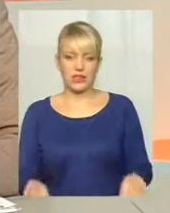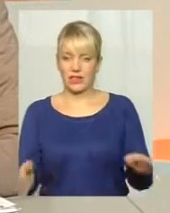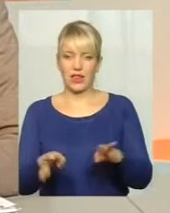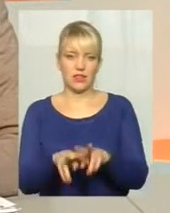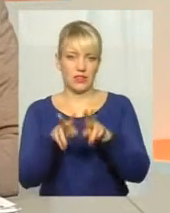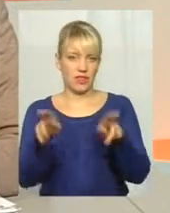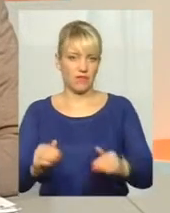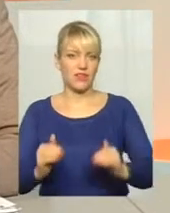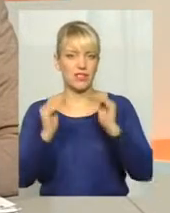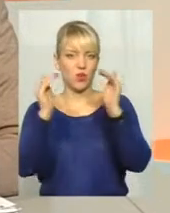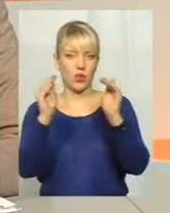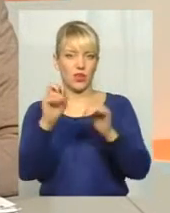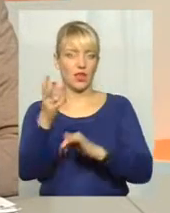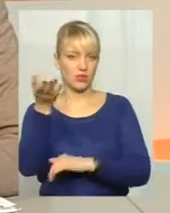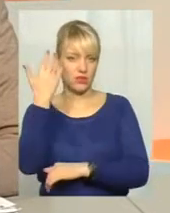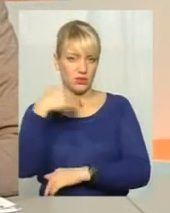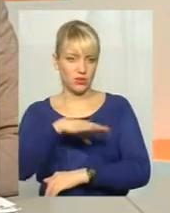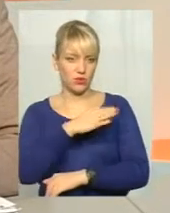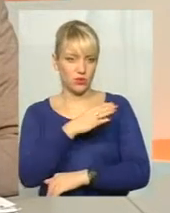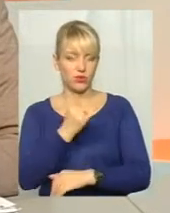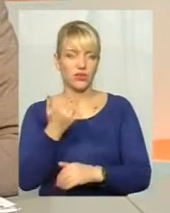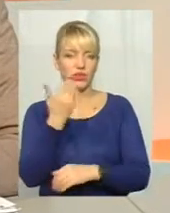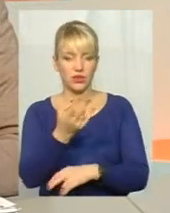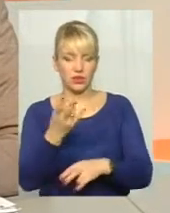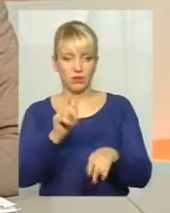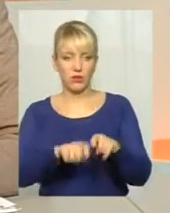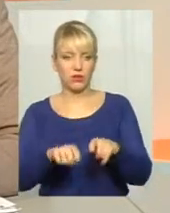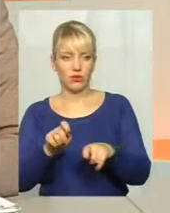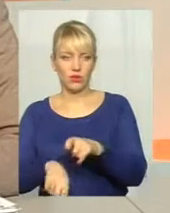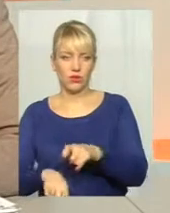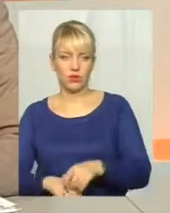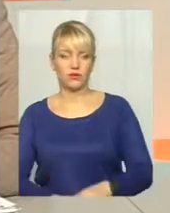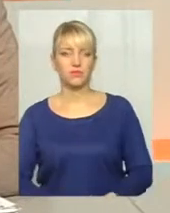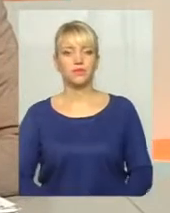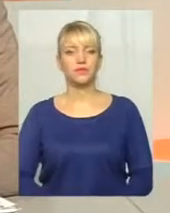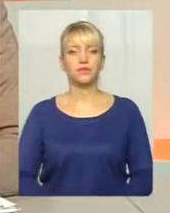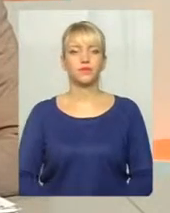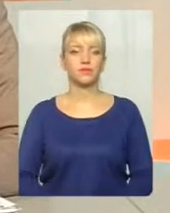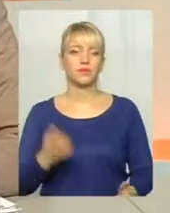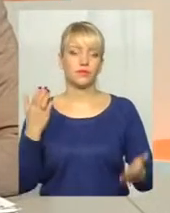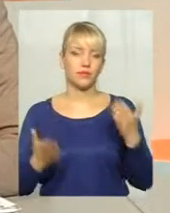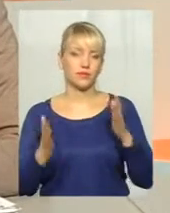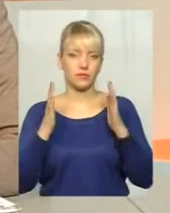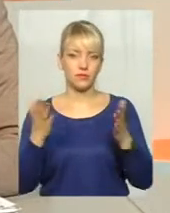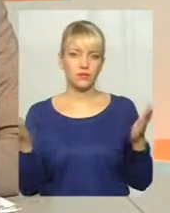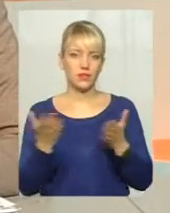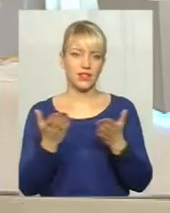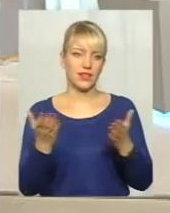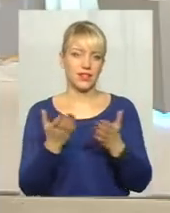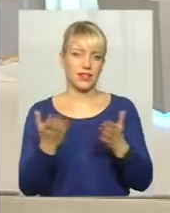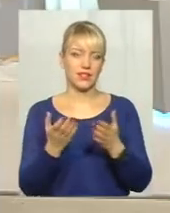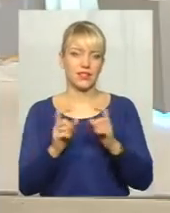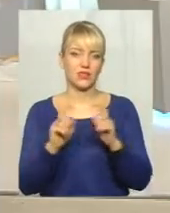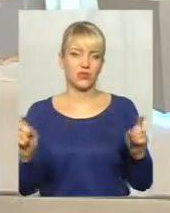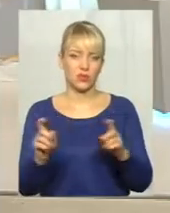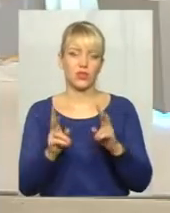самим високим, як і був раніше. І їх треба контролювати. І якщо буде якась структура, яка буде